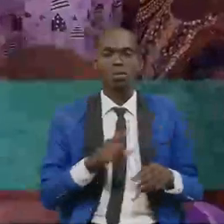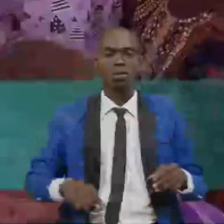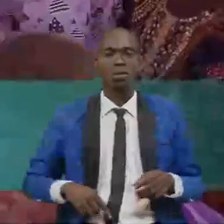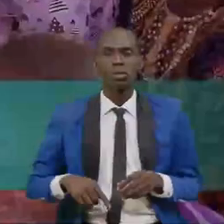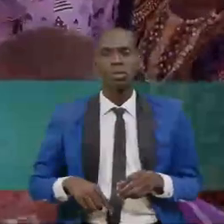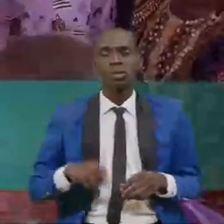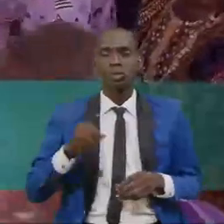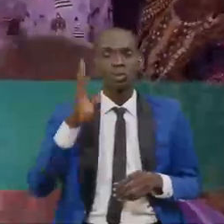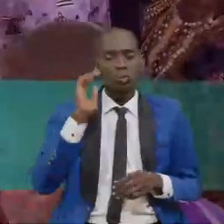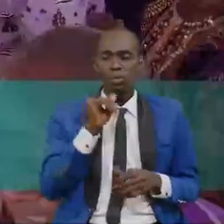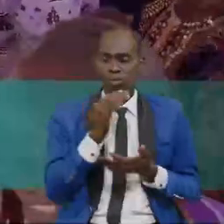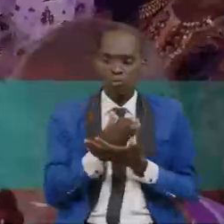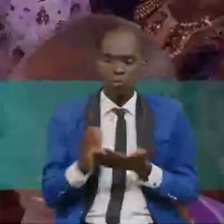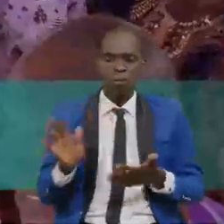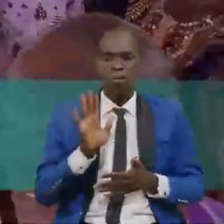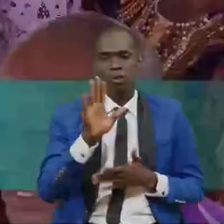votre assurance.